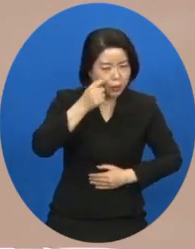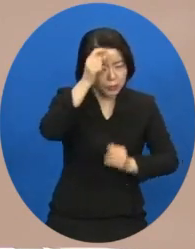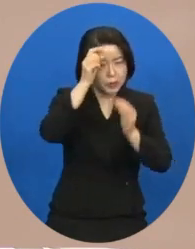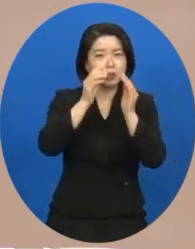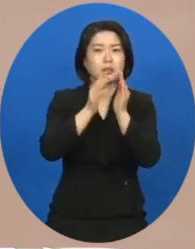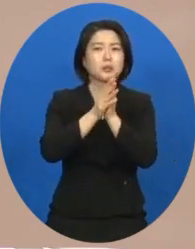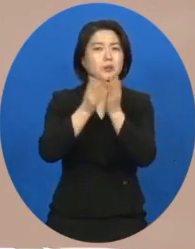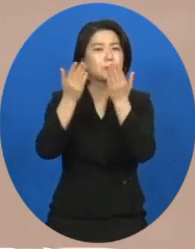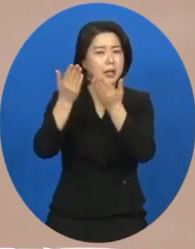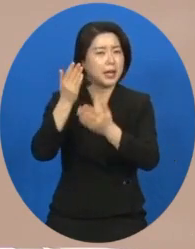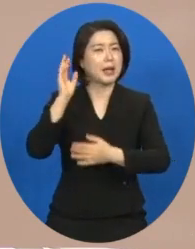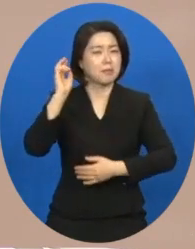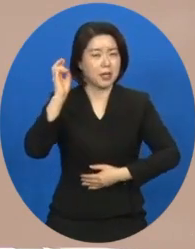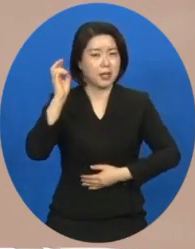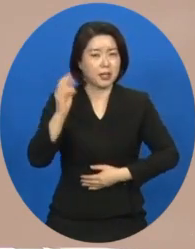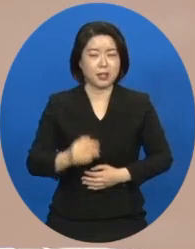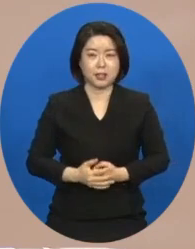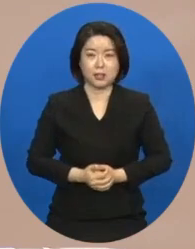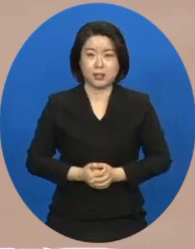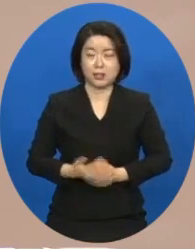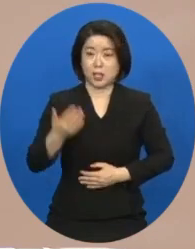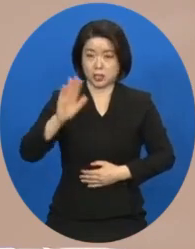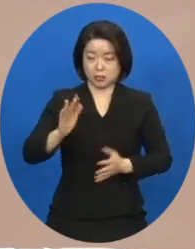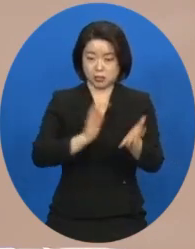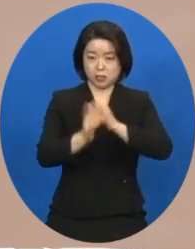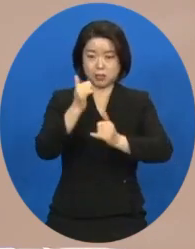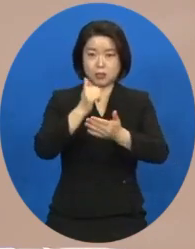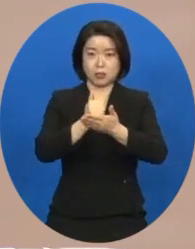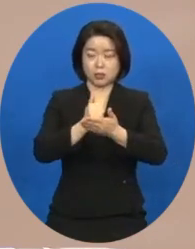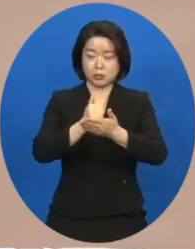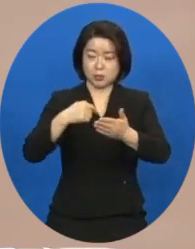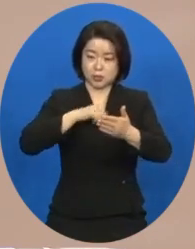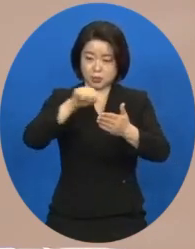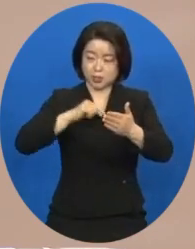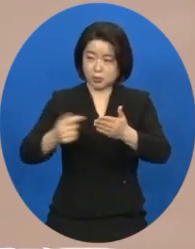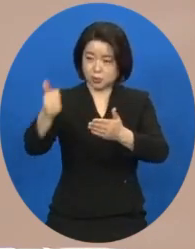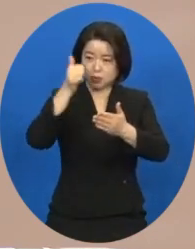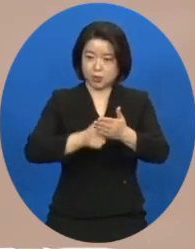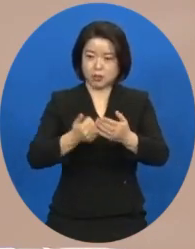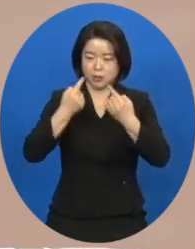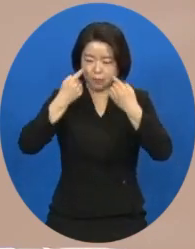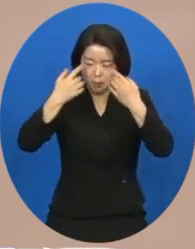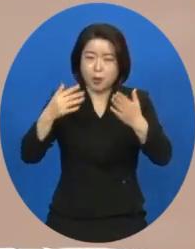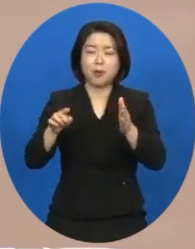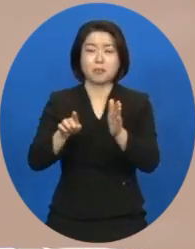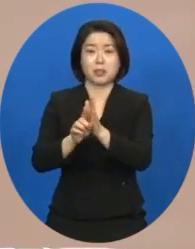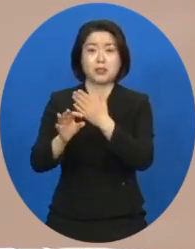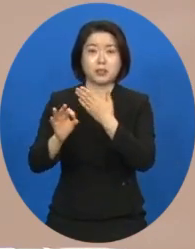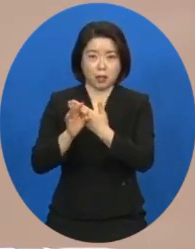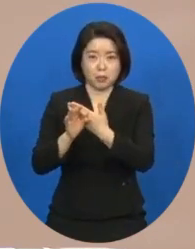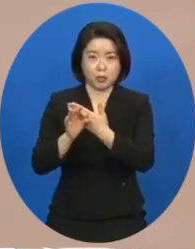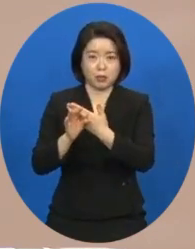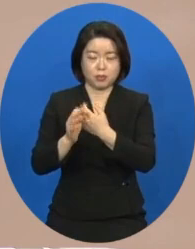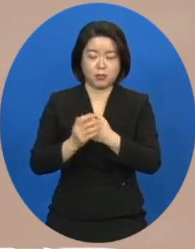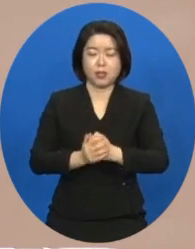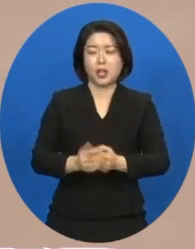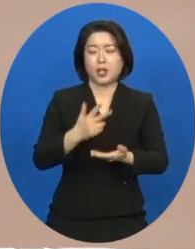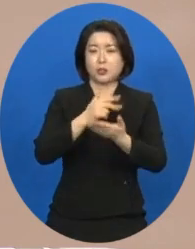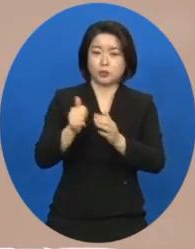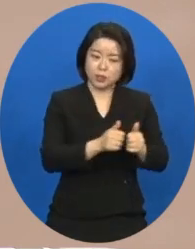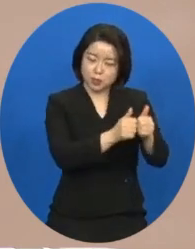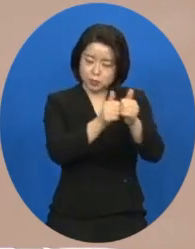거예요. 그런데 예수님이 내 안에 계신 것이 너무 분명하다면 주님과 동행하는